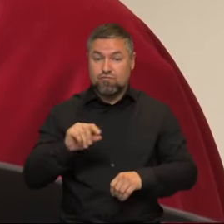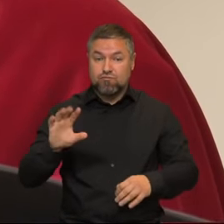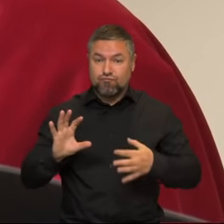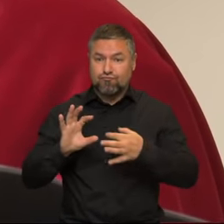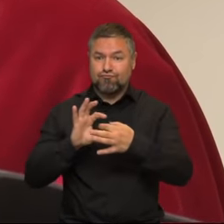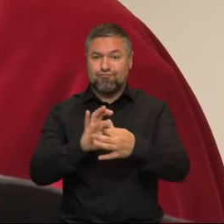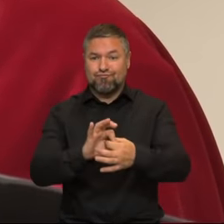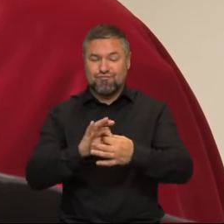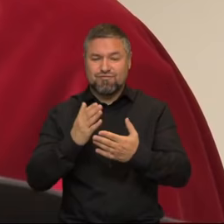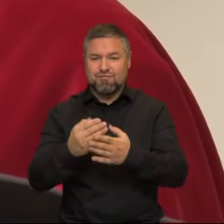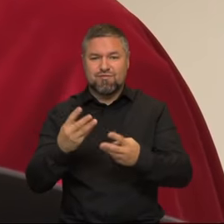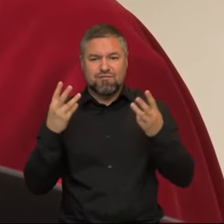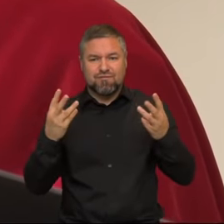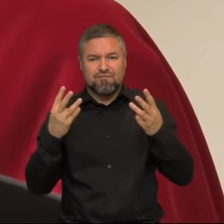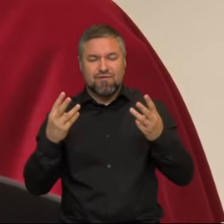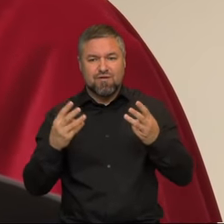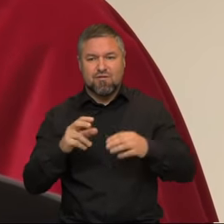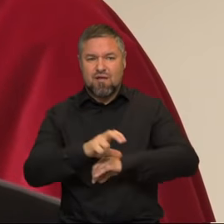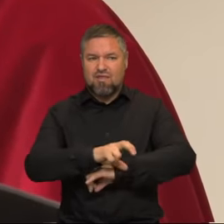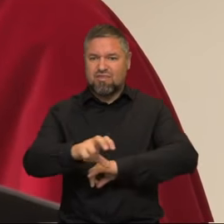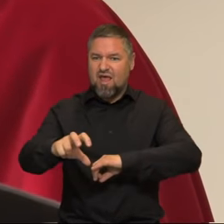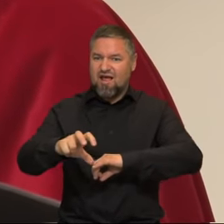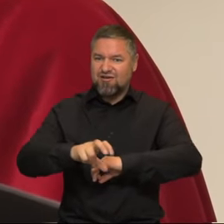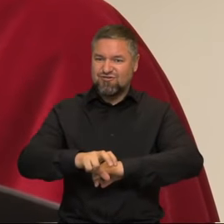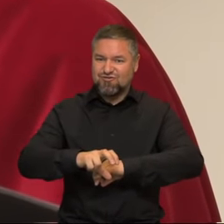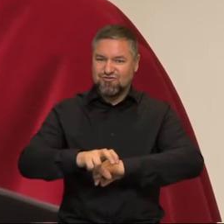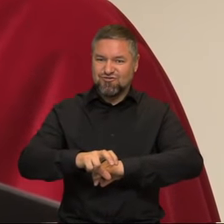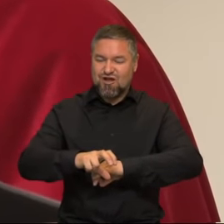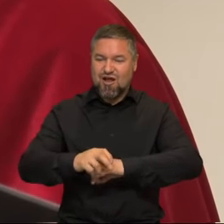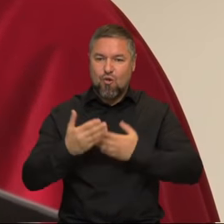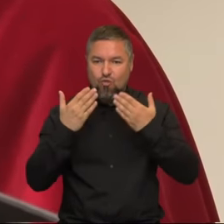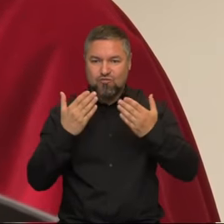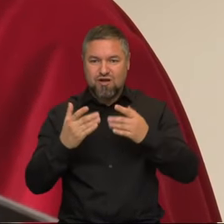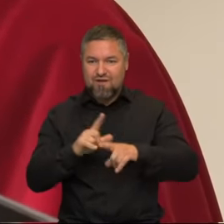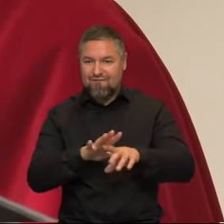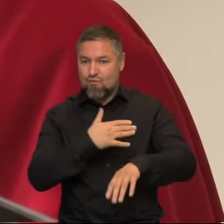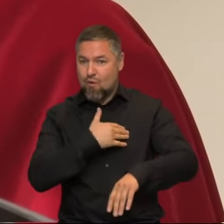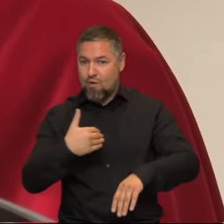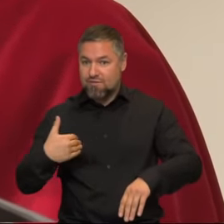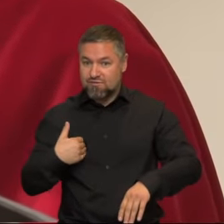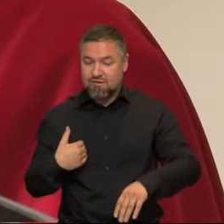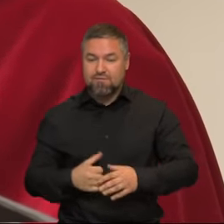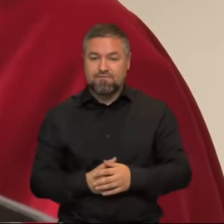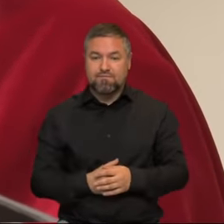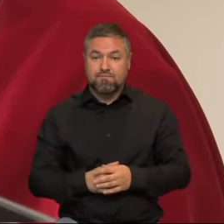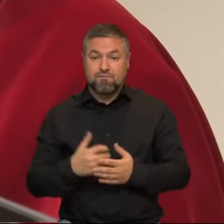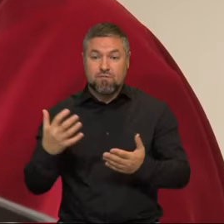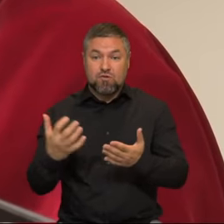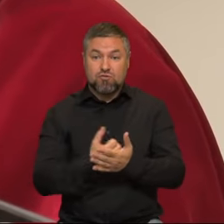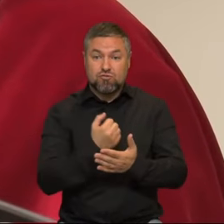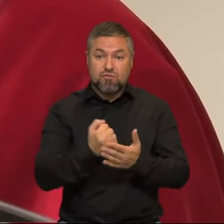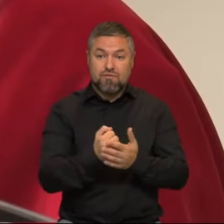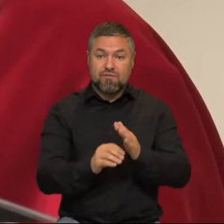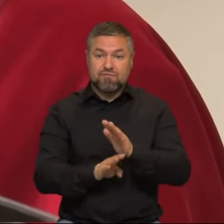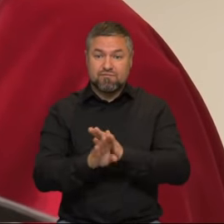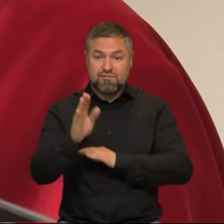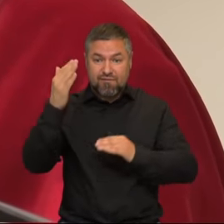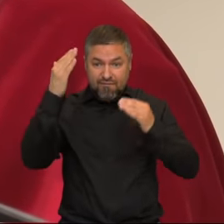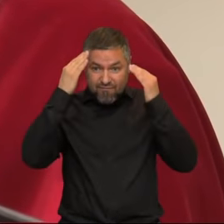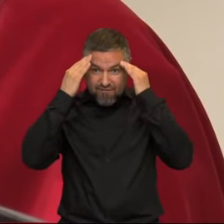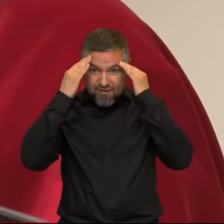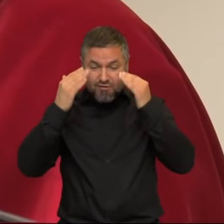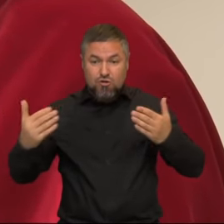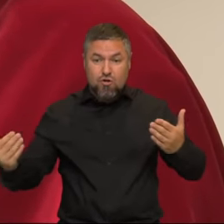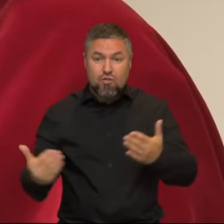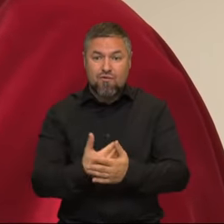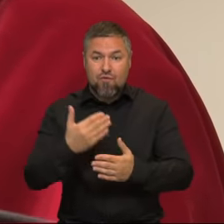będzie z jedną z wiodących uczelni technicznych w Polsce. W zdobywaniu zaawansowanej wiedzy,